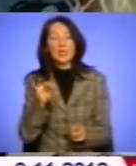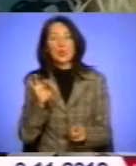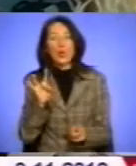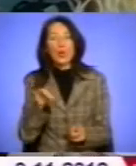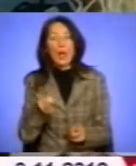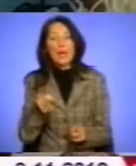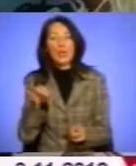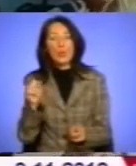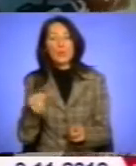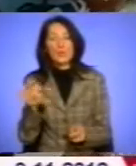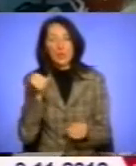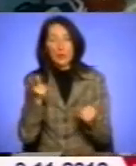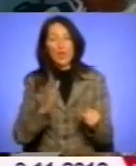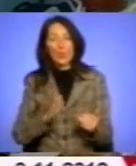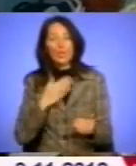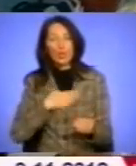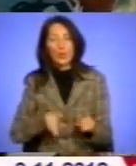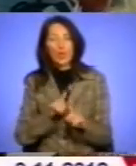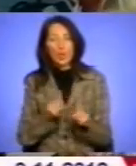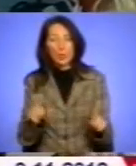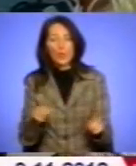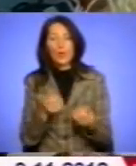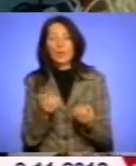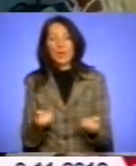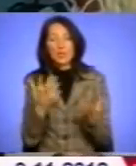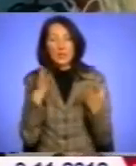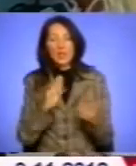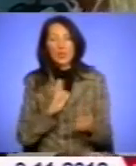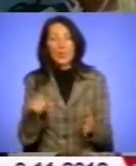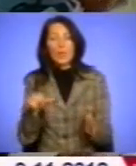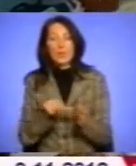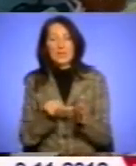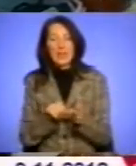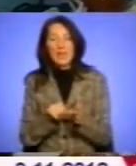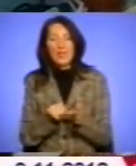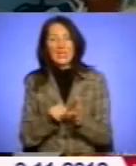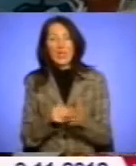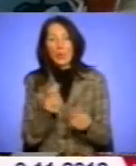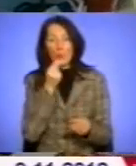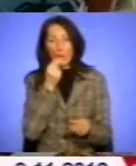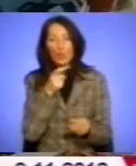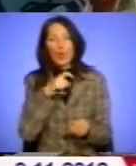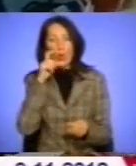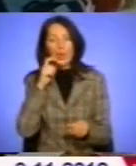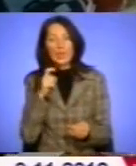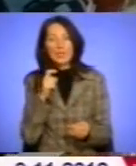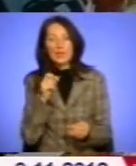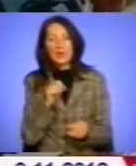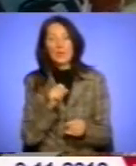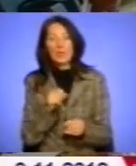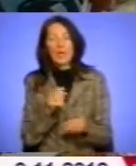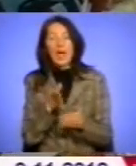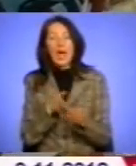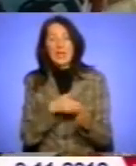були задоволені, особливо на найяскравіше, напевно, були представлені продукти з українського національного продукту.